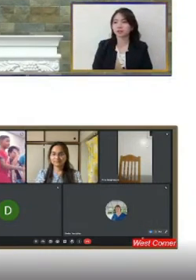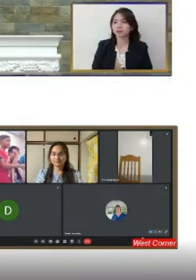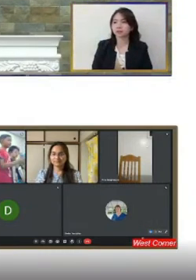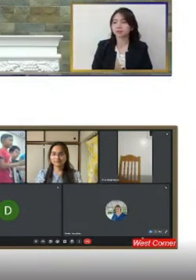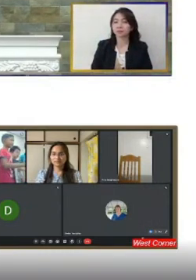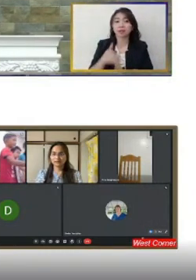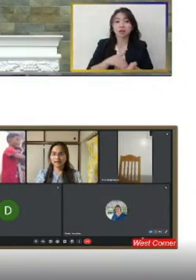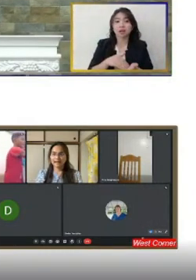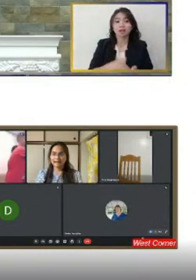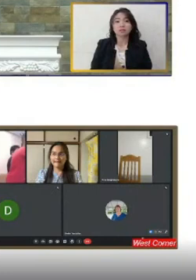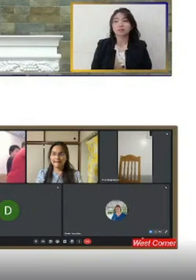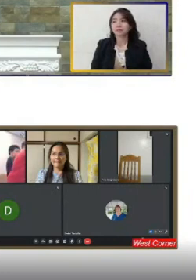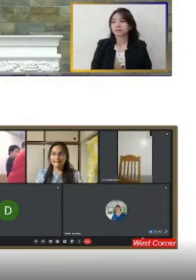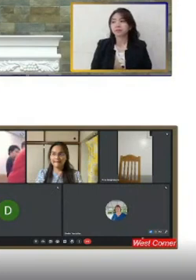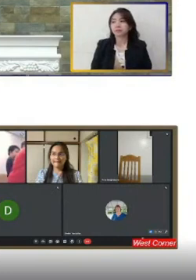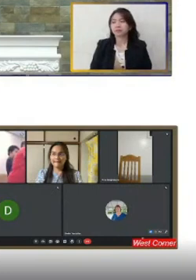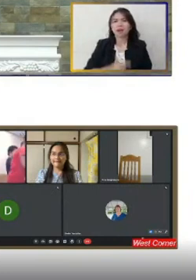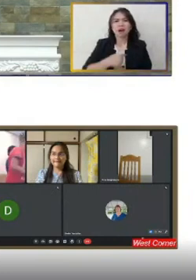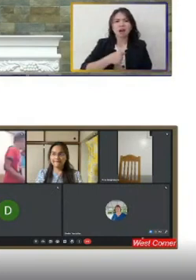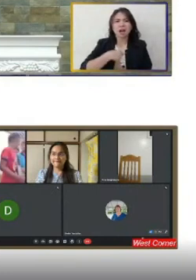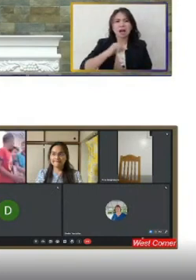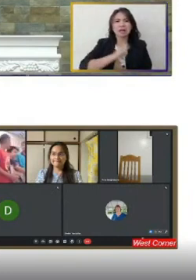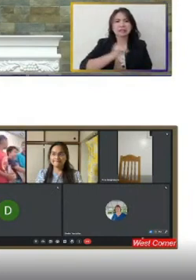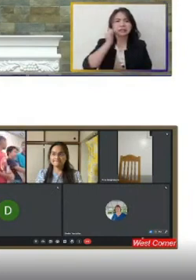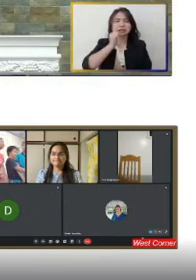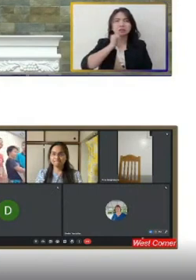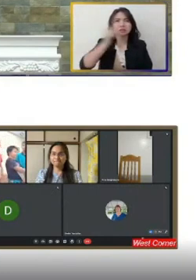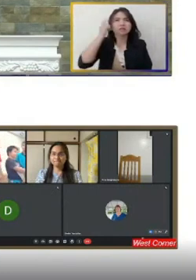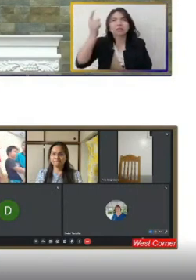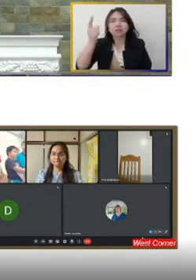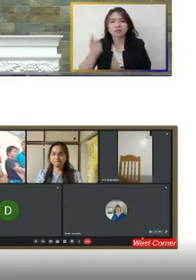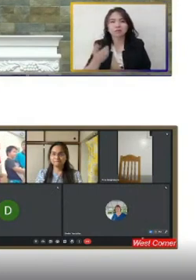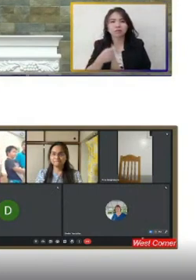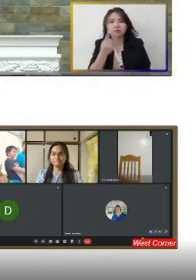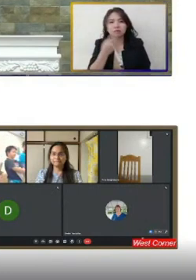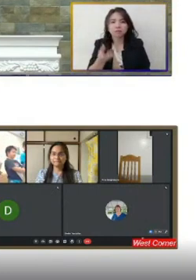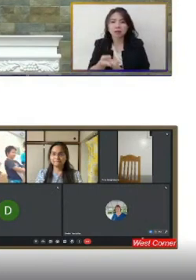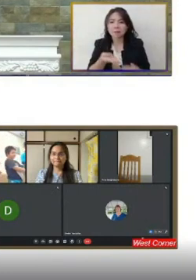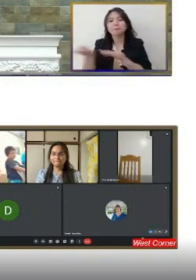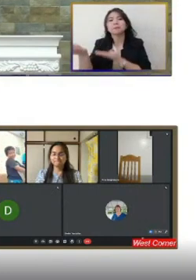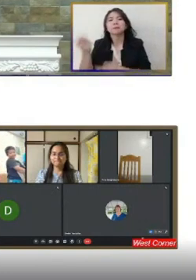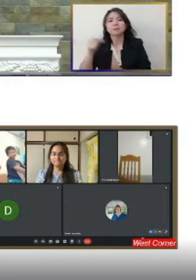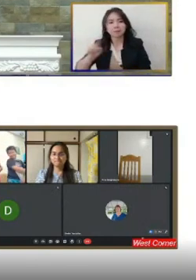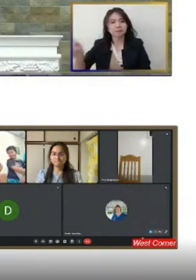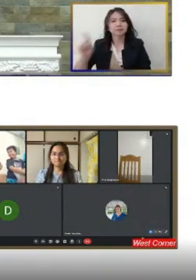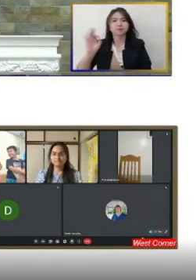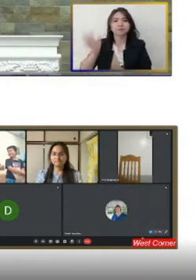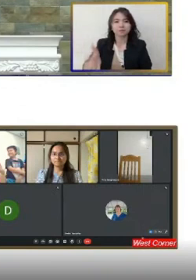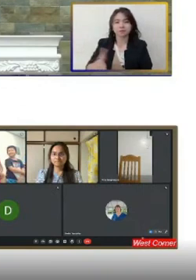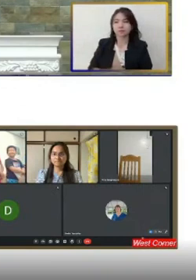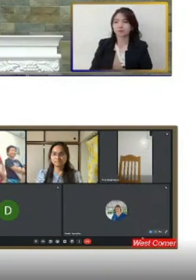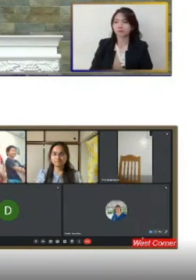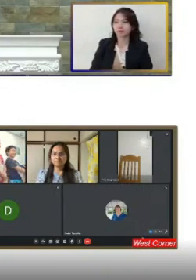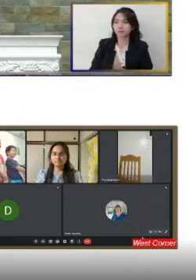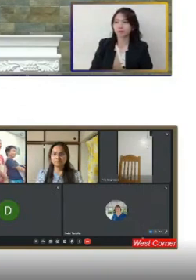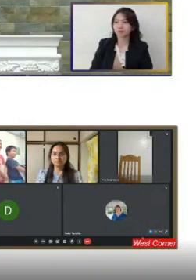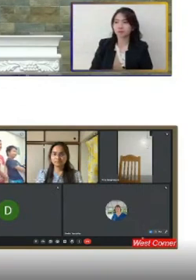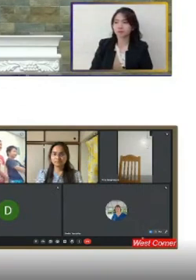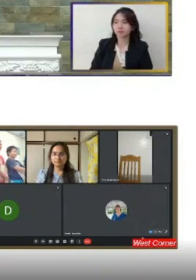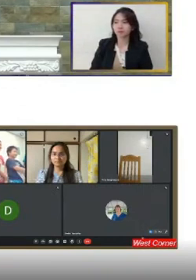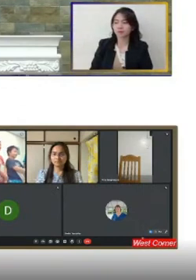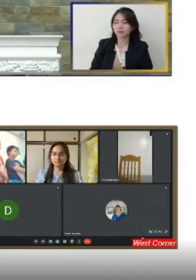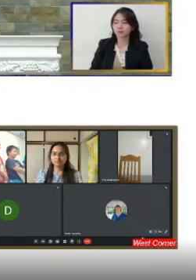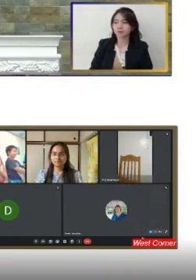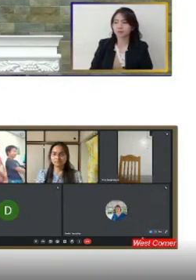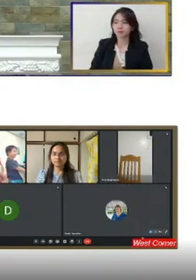bang magpadala ng preacher at magpapadala tayo ng preacher. Pero salamat, naisipan niya. Mag-tune in na lang. Ang